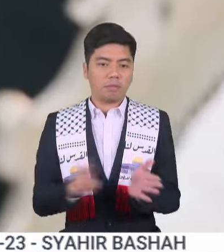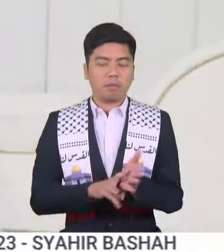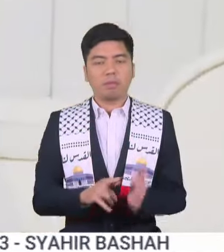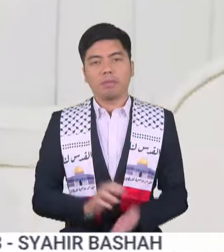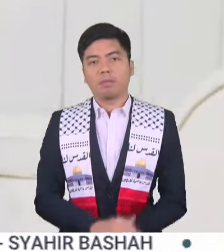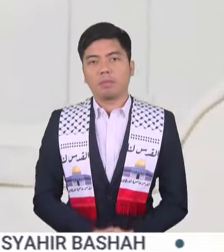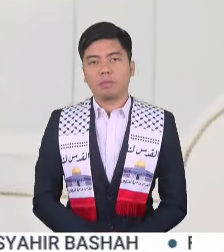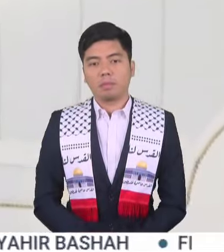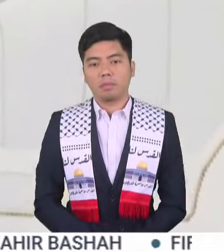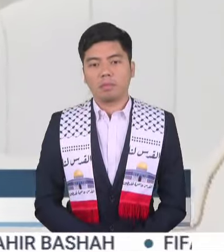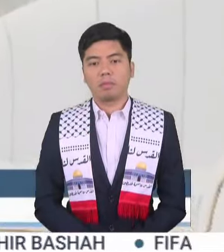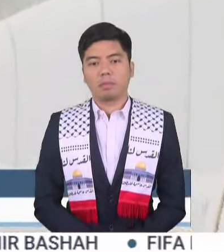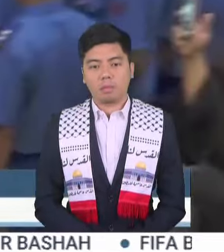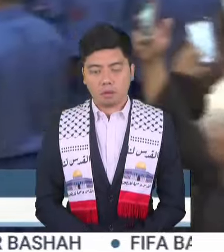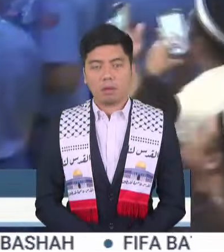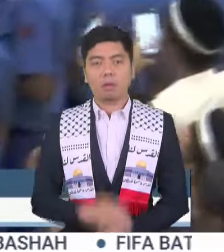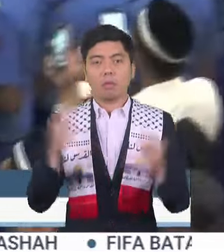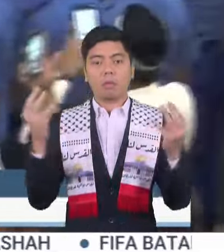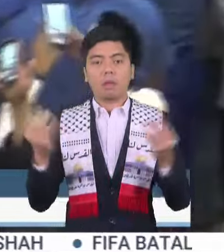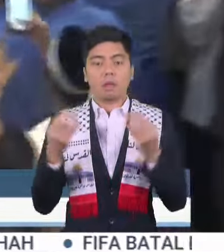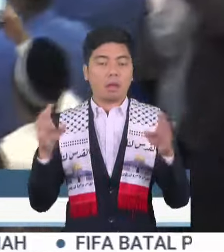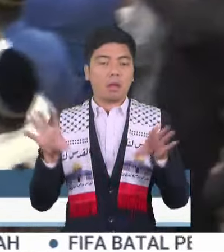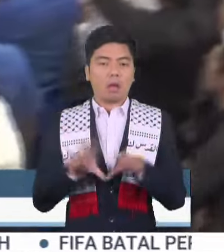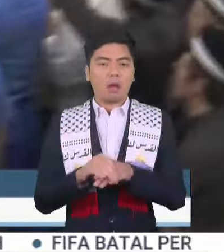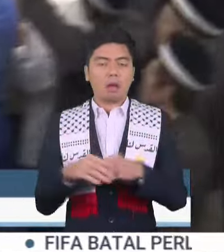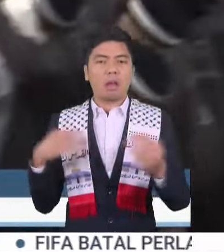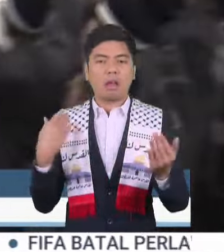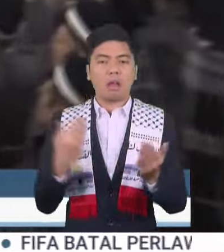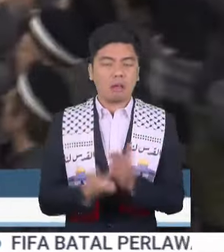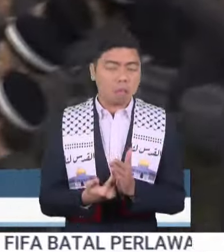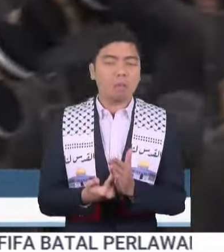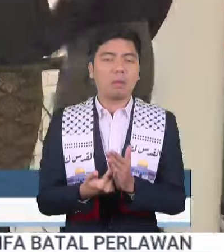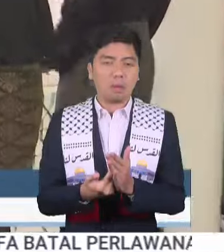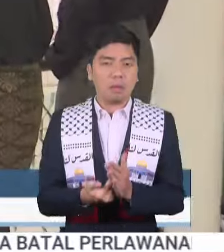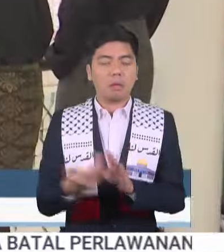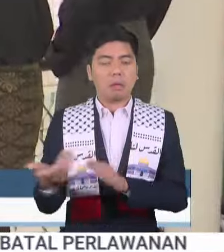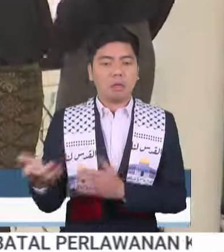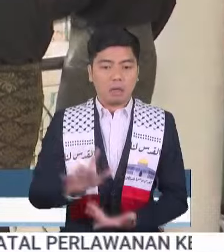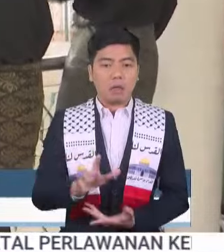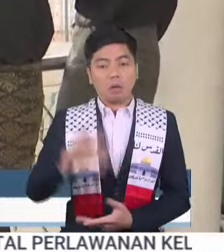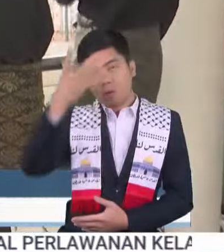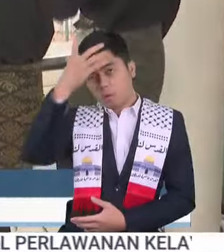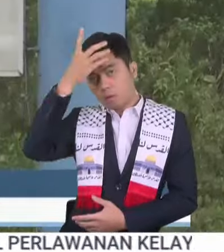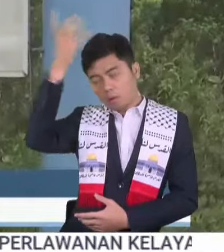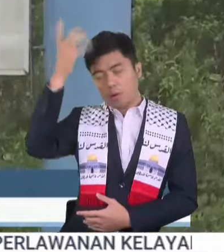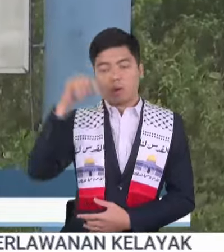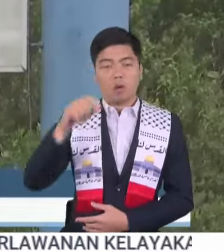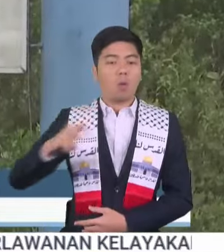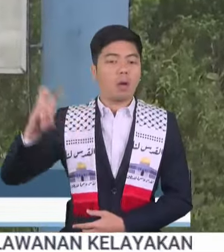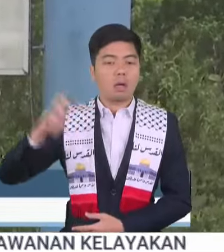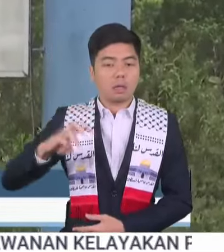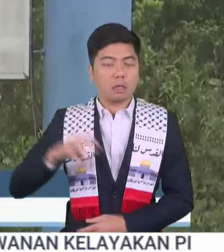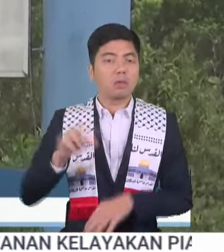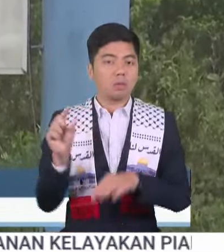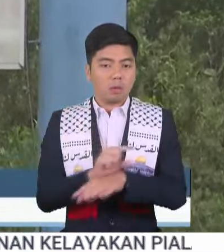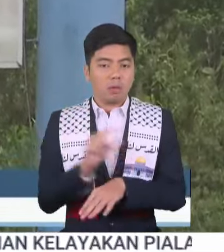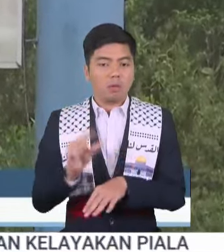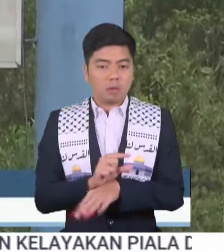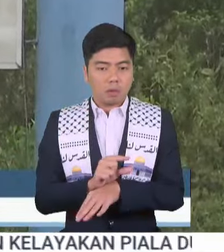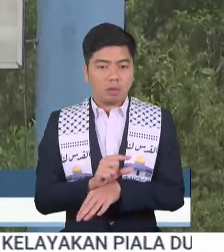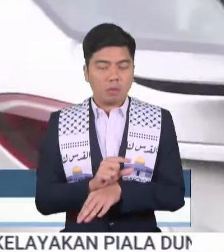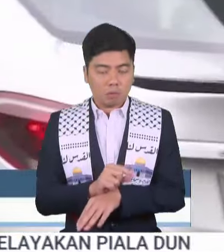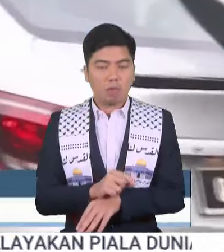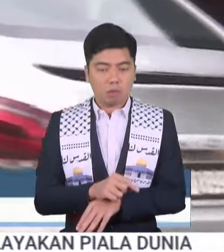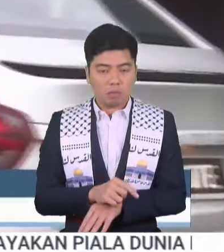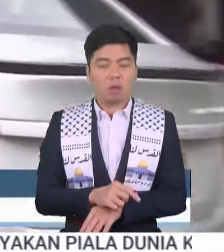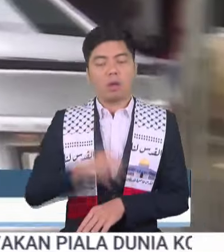Dari majlis perkahwinan ke hari kematian, songkok bagaikan kostum wajib dipakai. Melihat kepentingan itu, sepasang